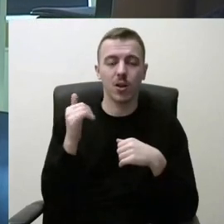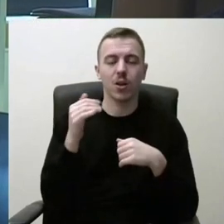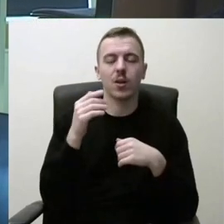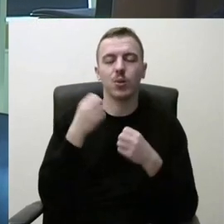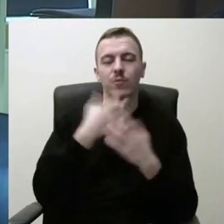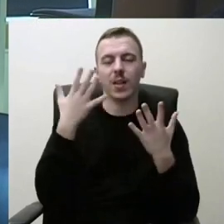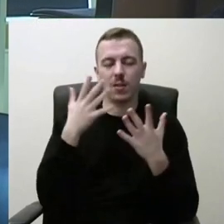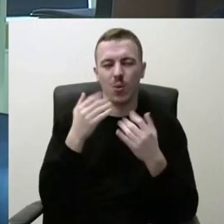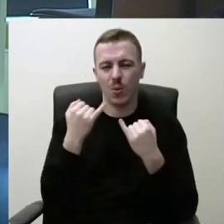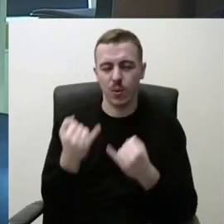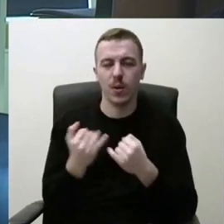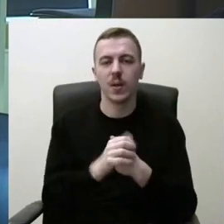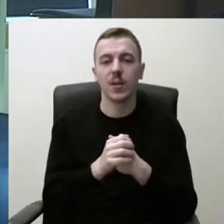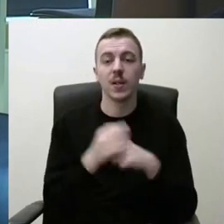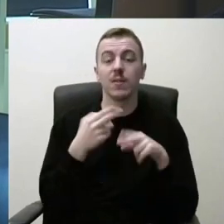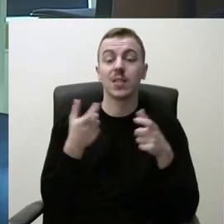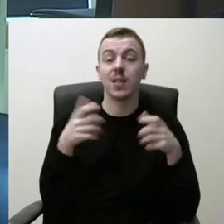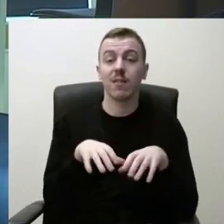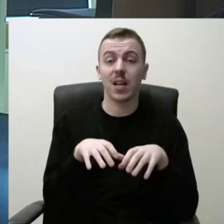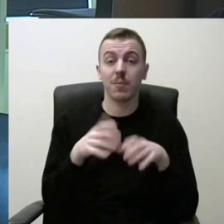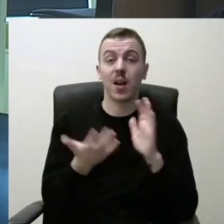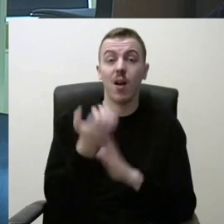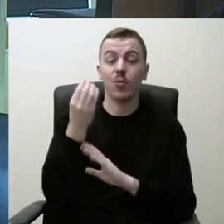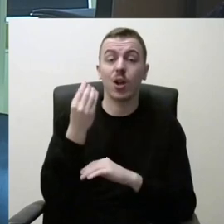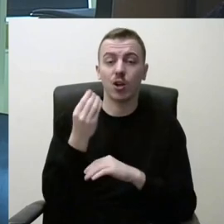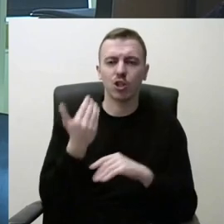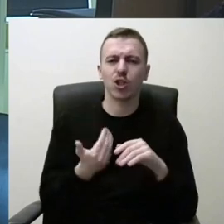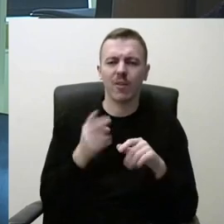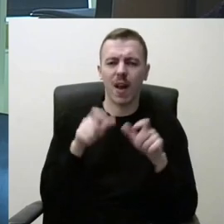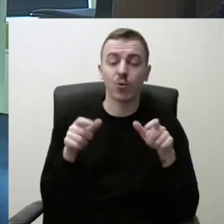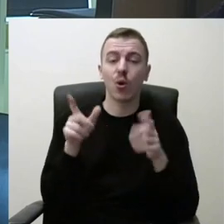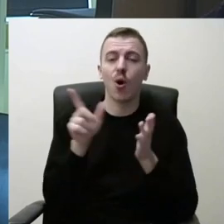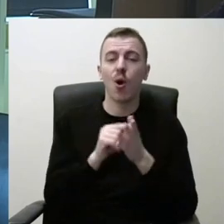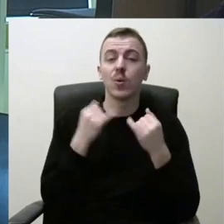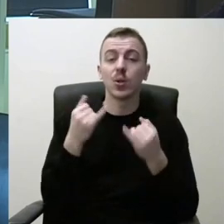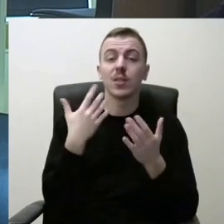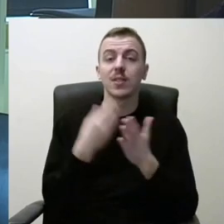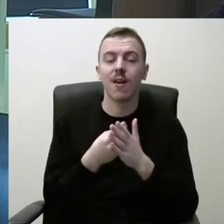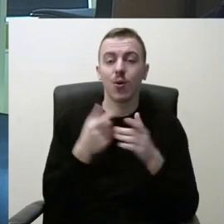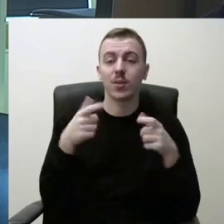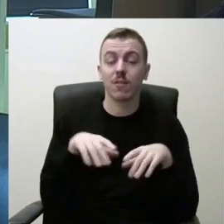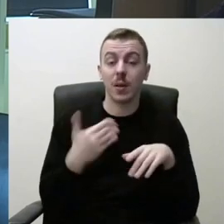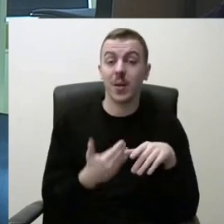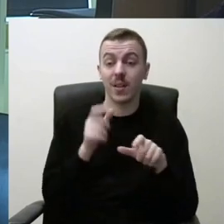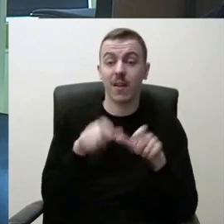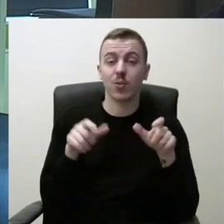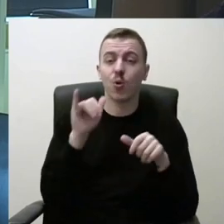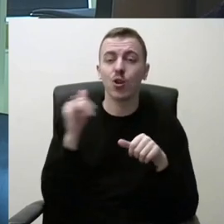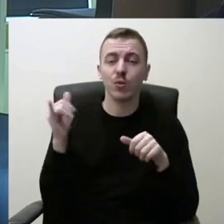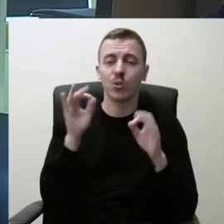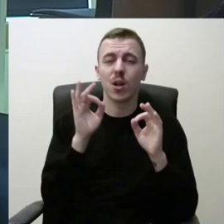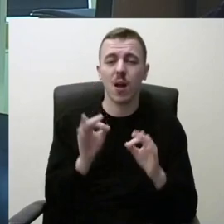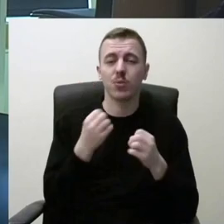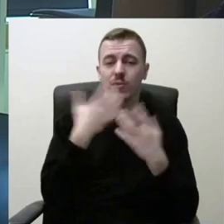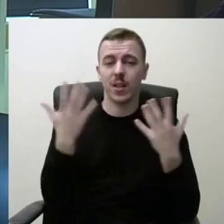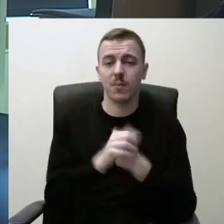užtikrinimas, tai savivaldybė gaudama lėšas iš gyventojų turi užtikrinti iš pradžių savo savivaldybės gyventojams tą kokybišką švietimą,